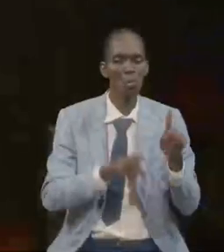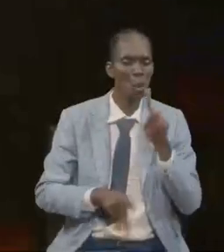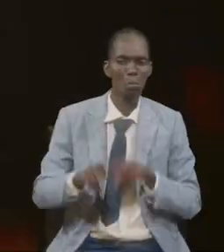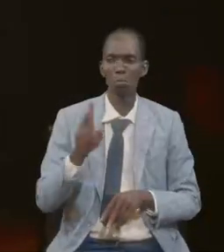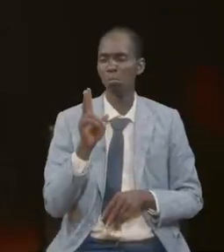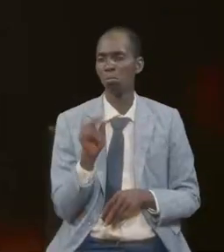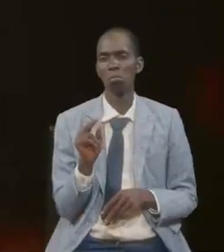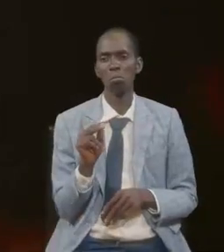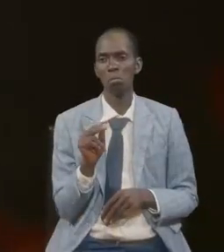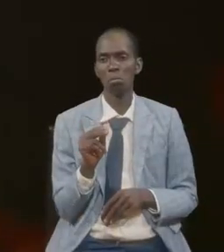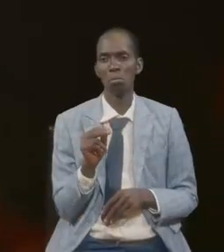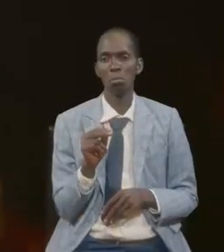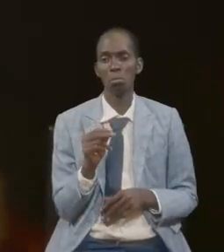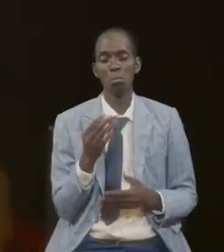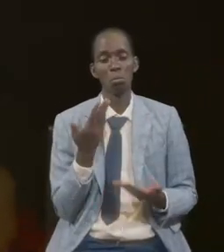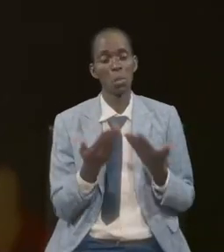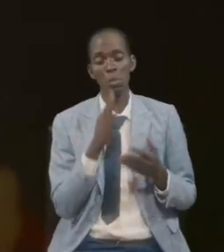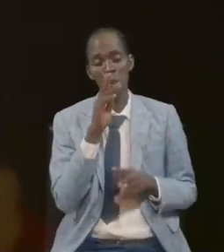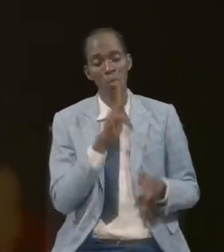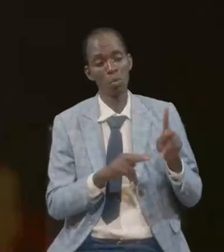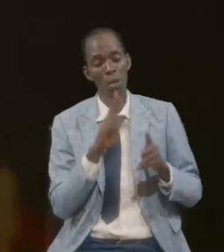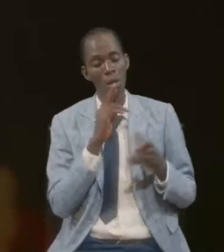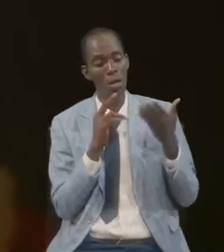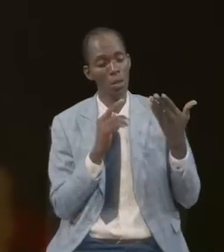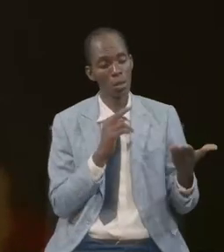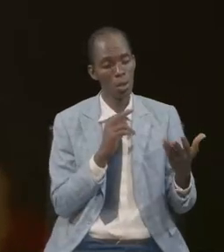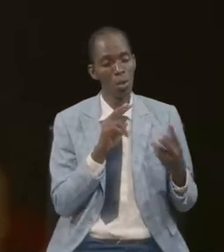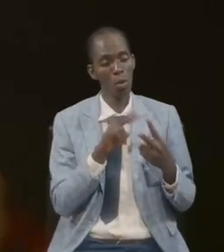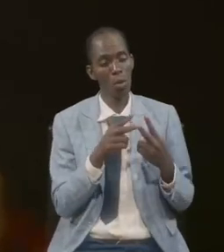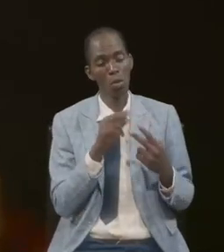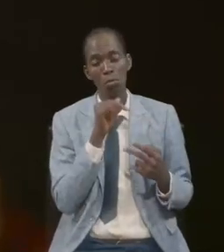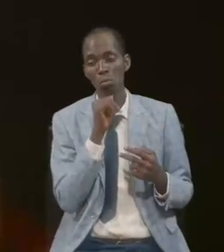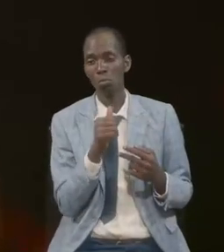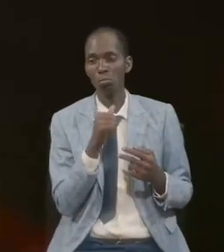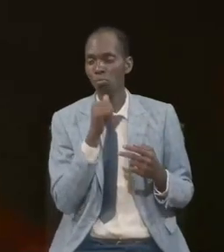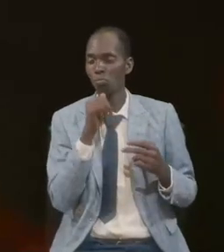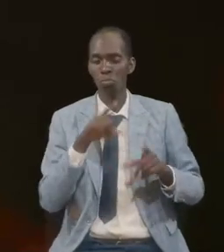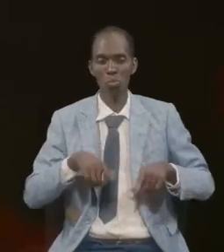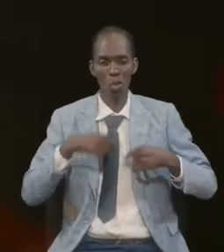gens. Qu'ils soient là ou pas,